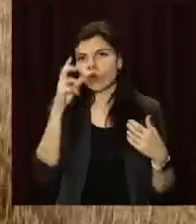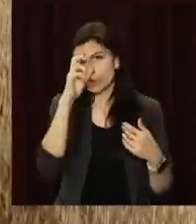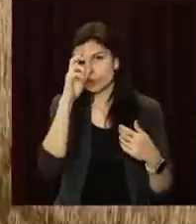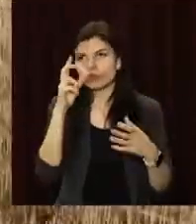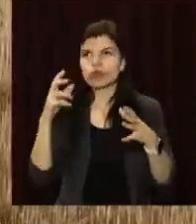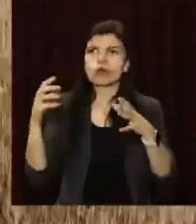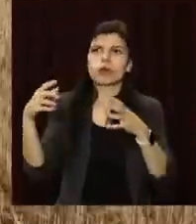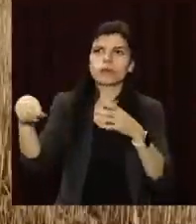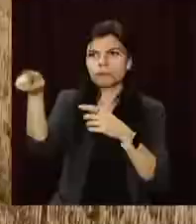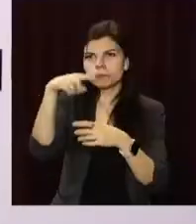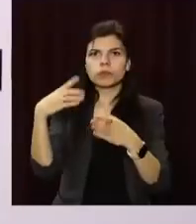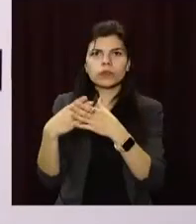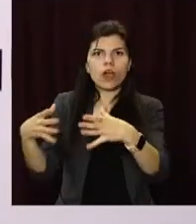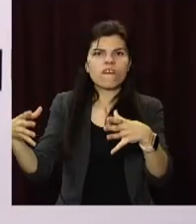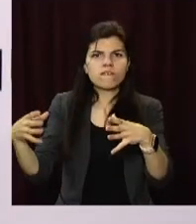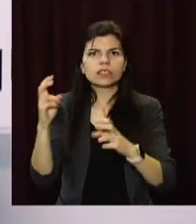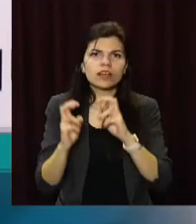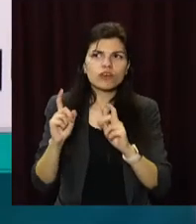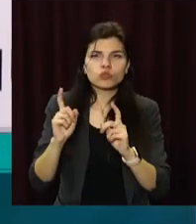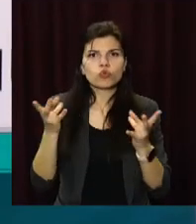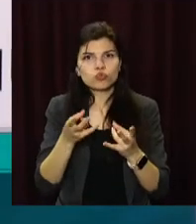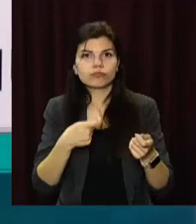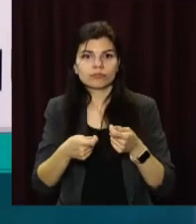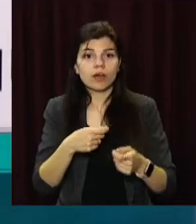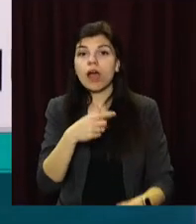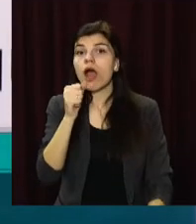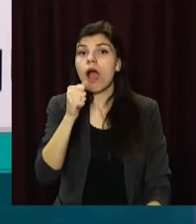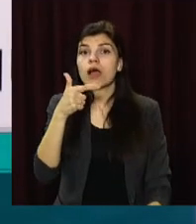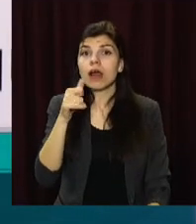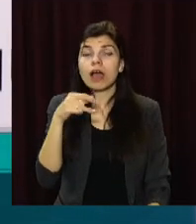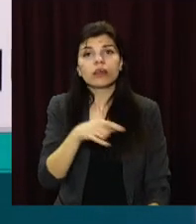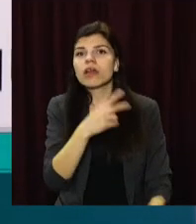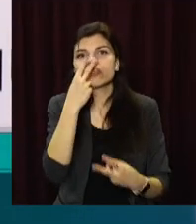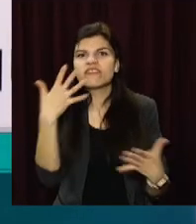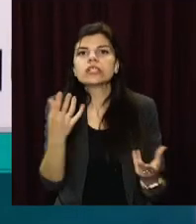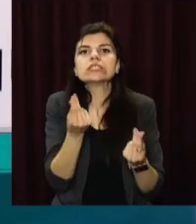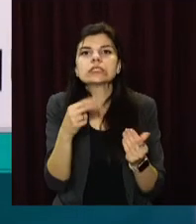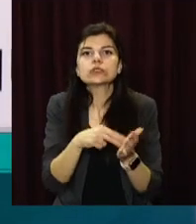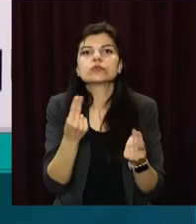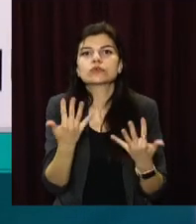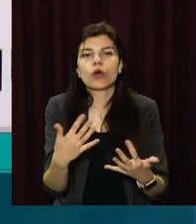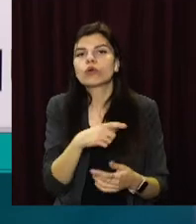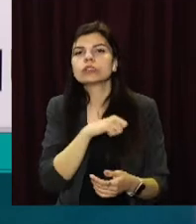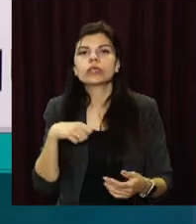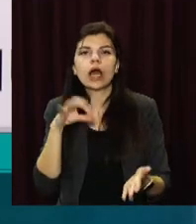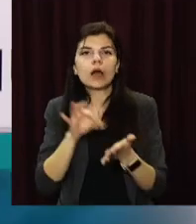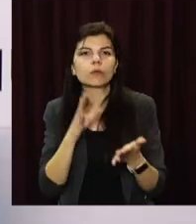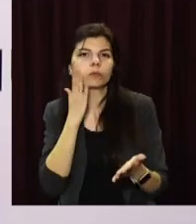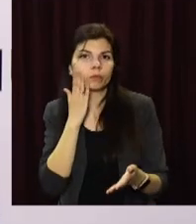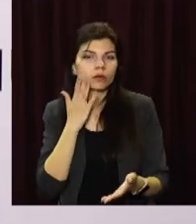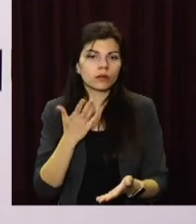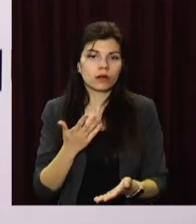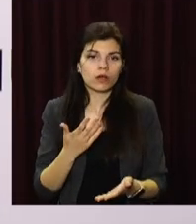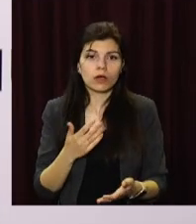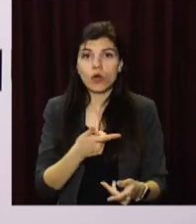господарства. Аграрій не може бачити ціну, він должен сам оприділитися. Це як